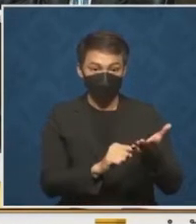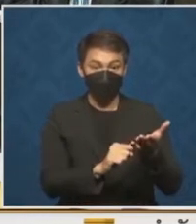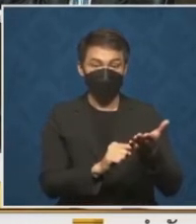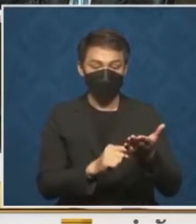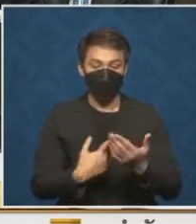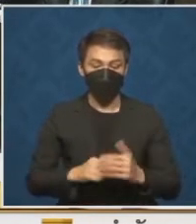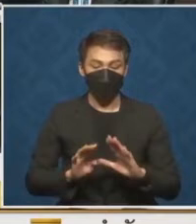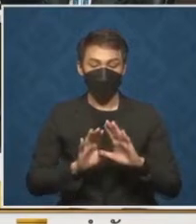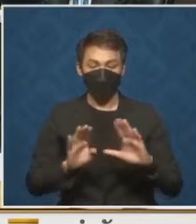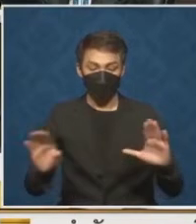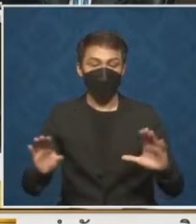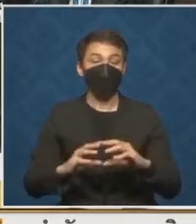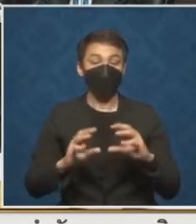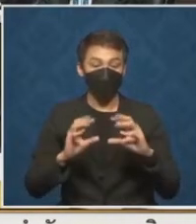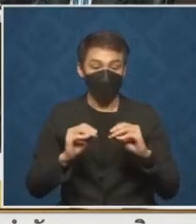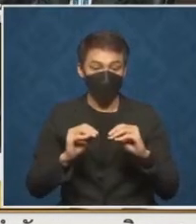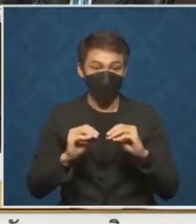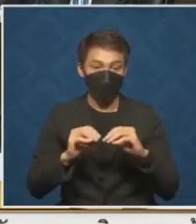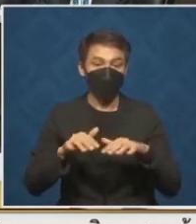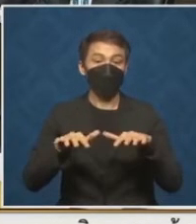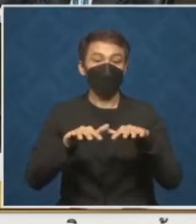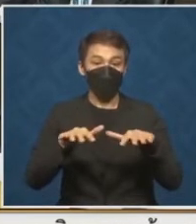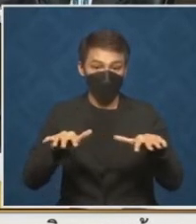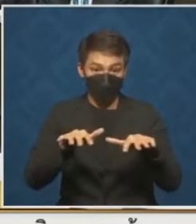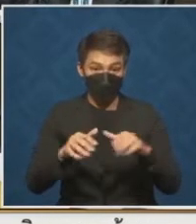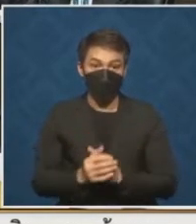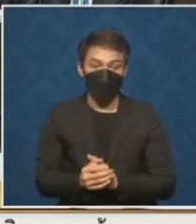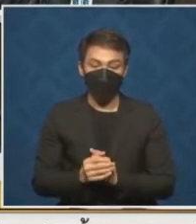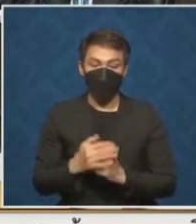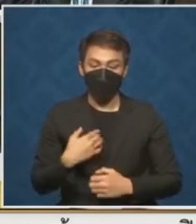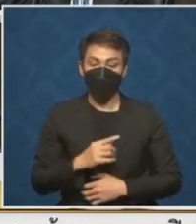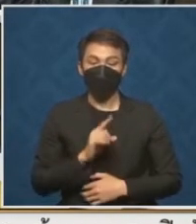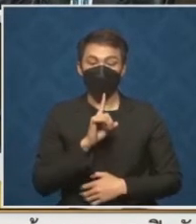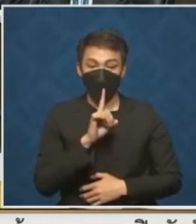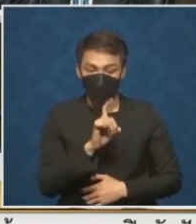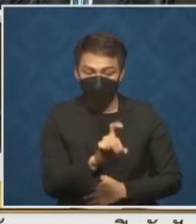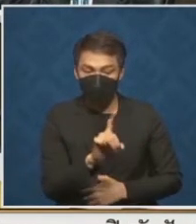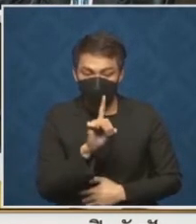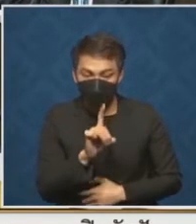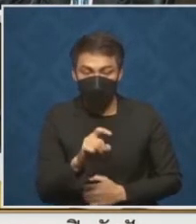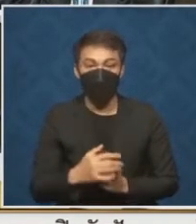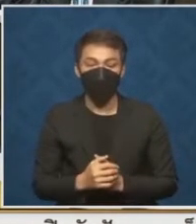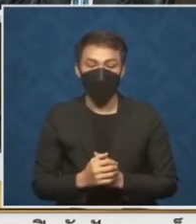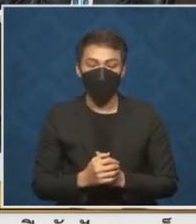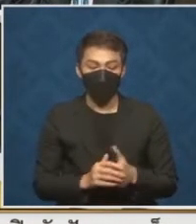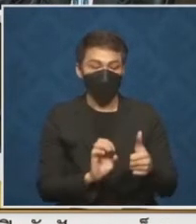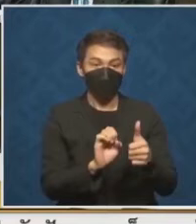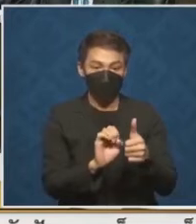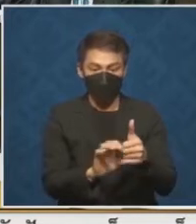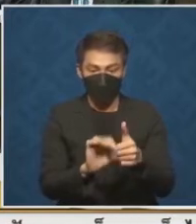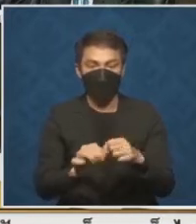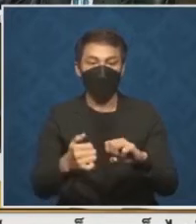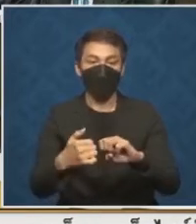อภิปรายทั่วไปเพื่อซักถามข้อเท็จจริงหรือเสนอแนะปัญหาต่อ